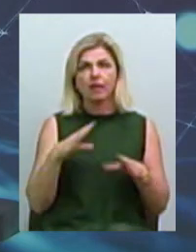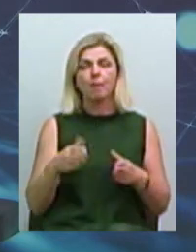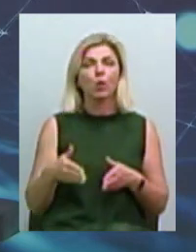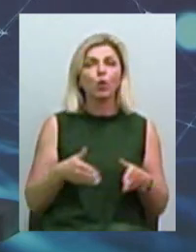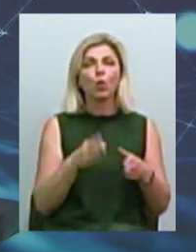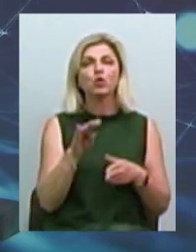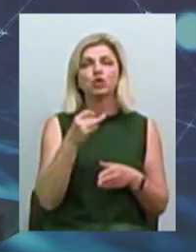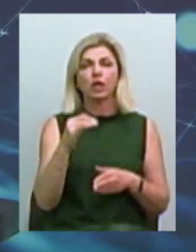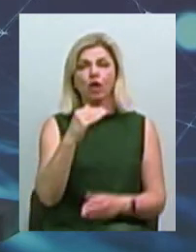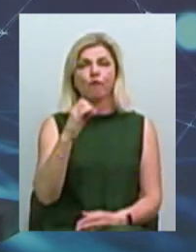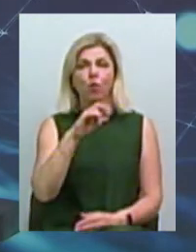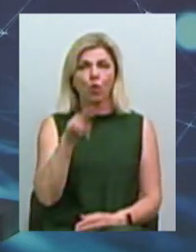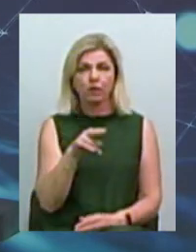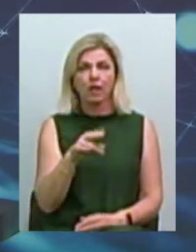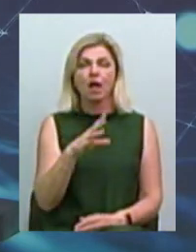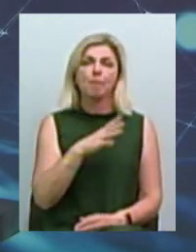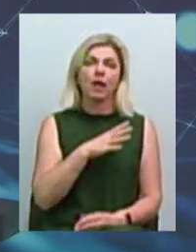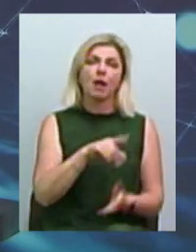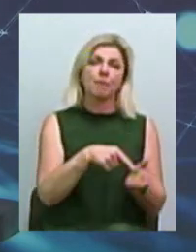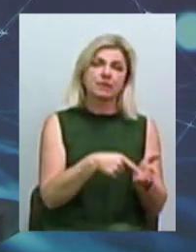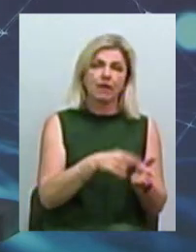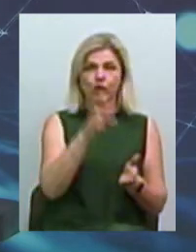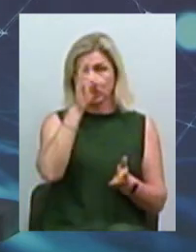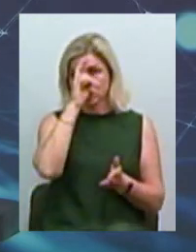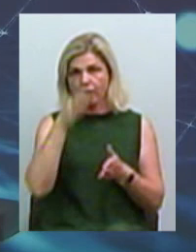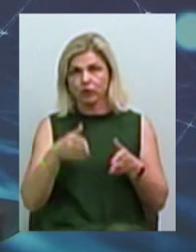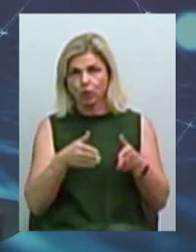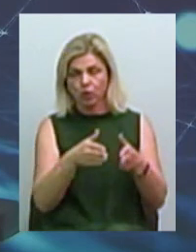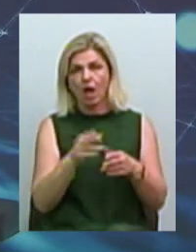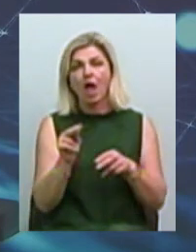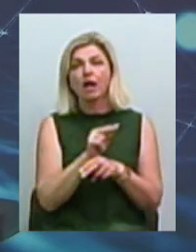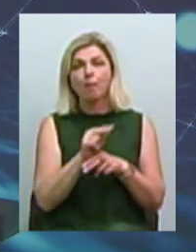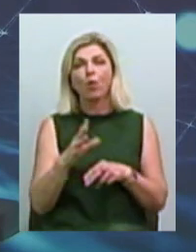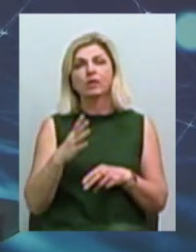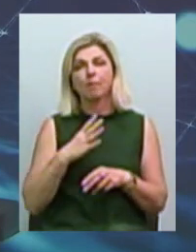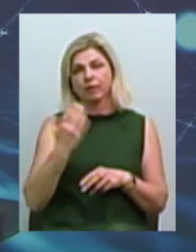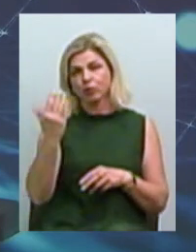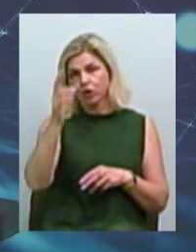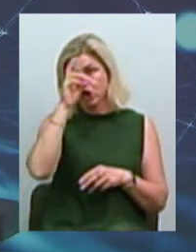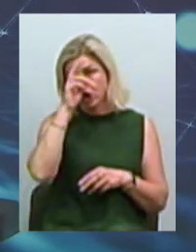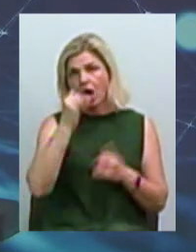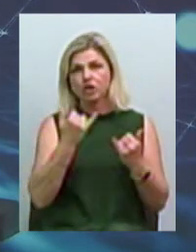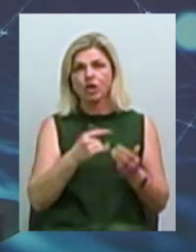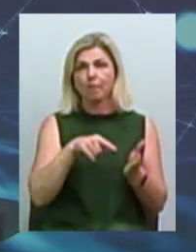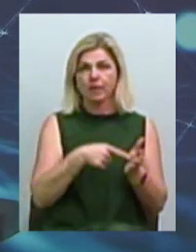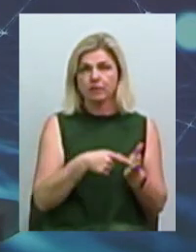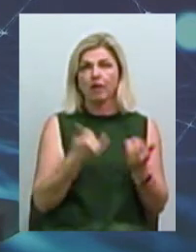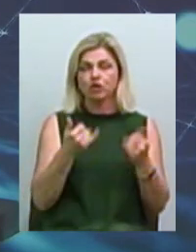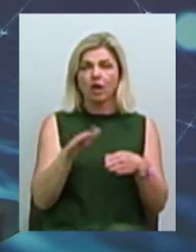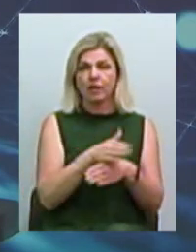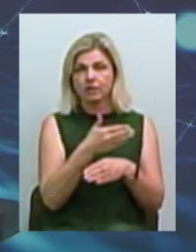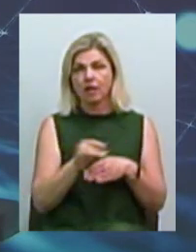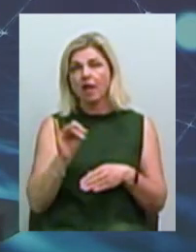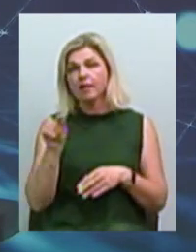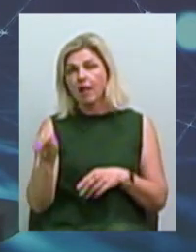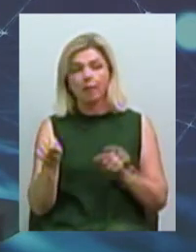не розділялися місцеві дороги і державні дороги. Звичайно, спочатку ремонти робилися на державних дорогах, потім на місцевих. Зараз це розділили, і там є фінансування,